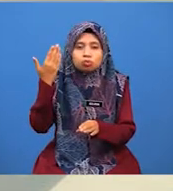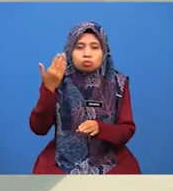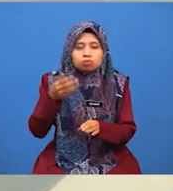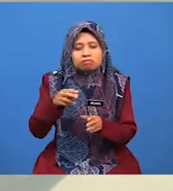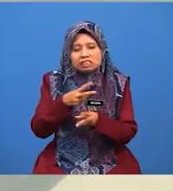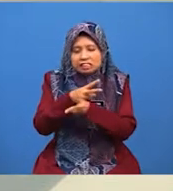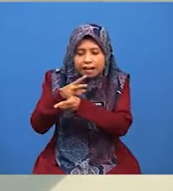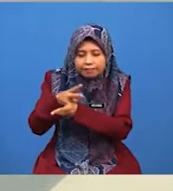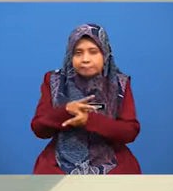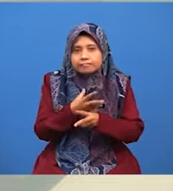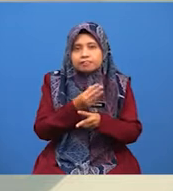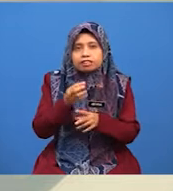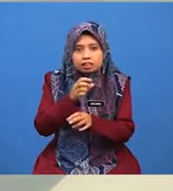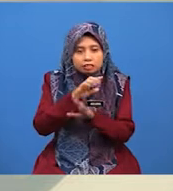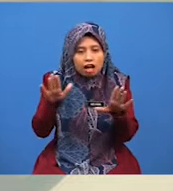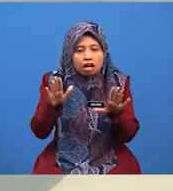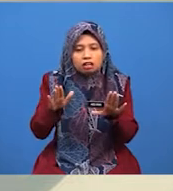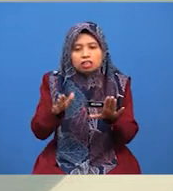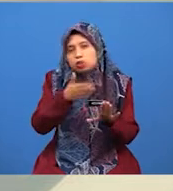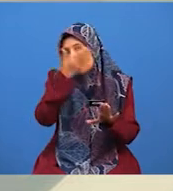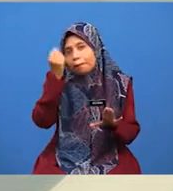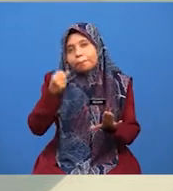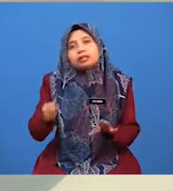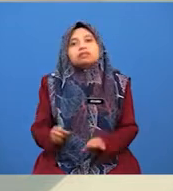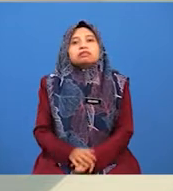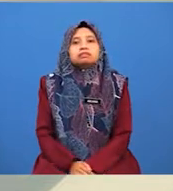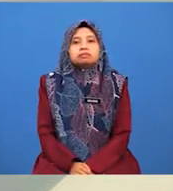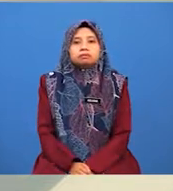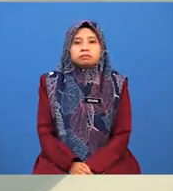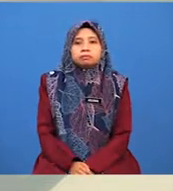ini terjaga dan tidak ditelan zaman.